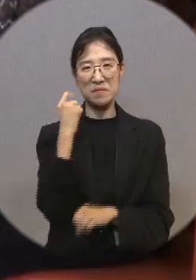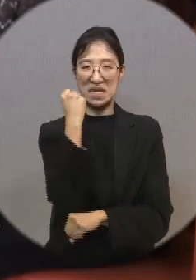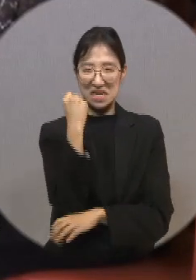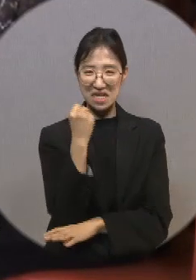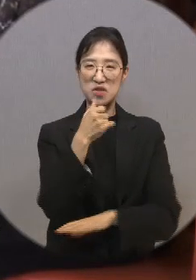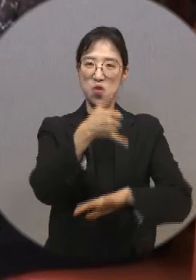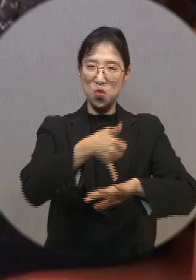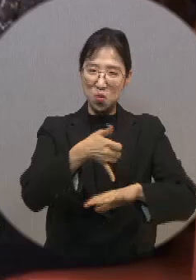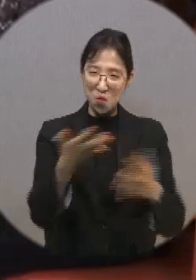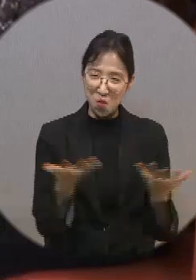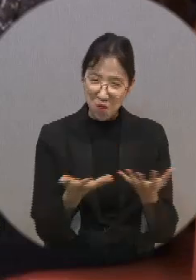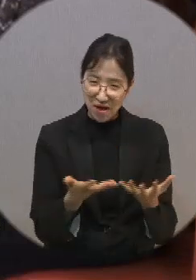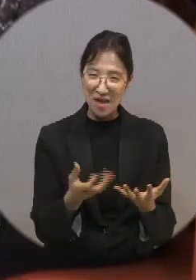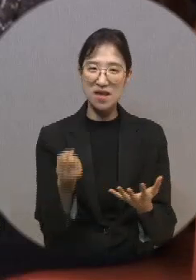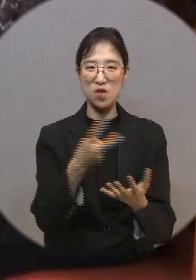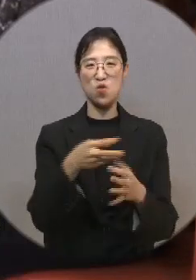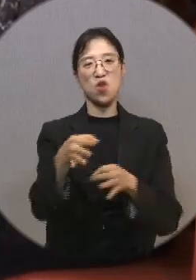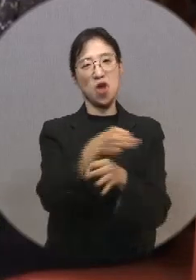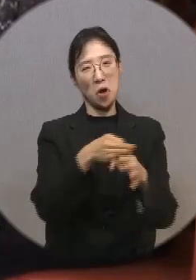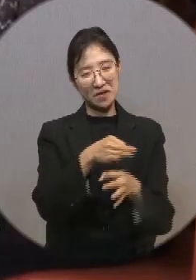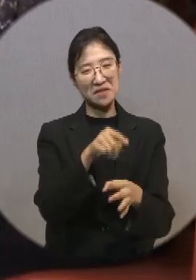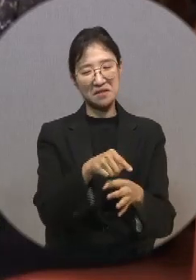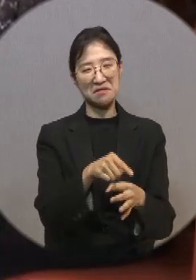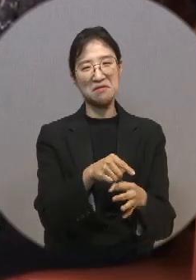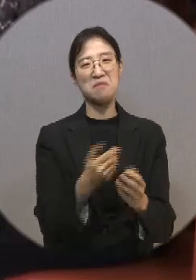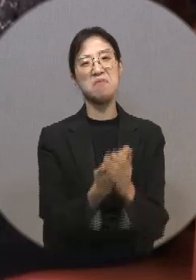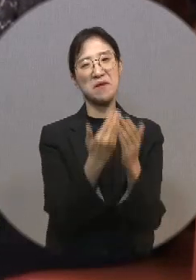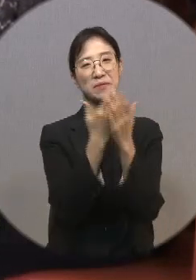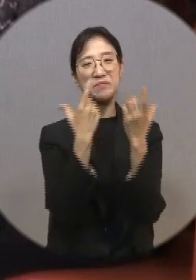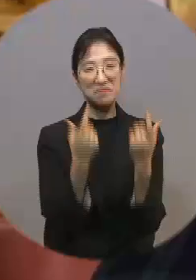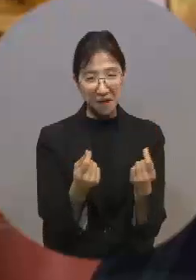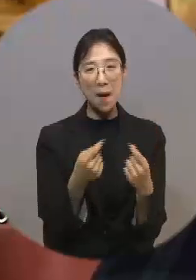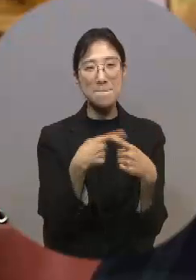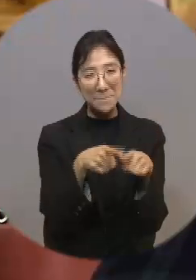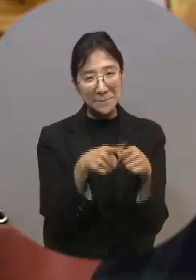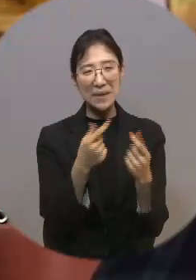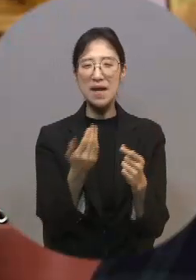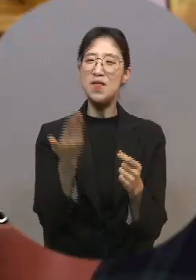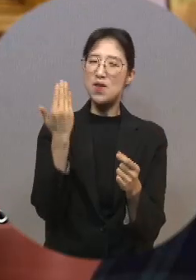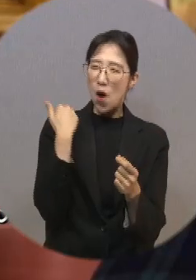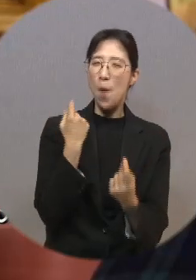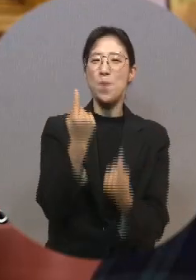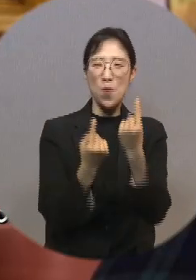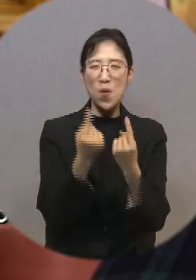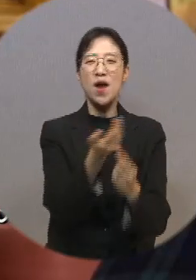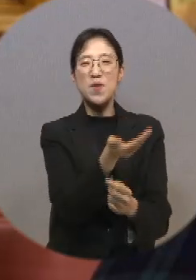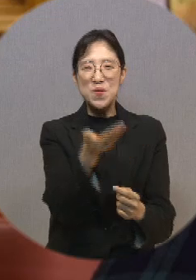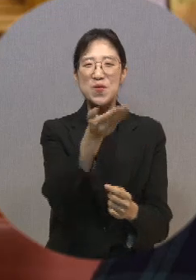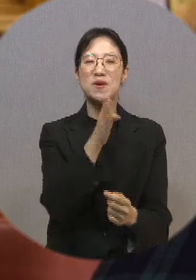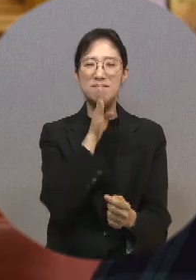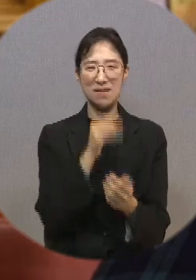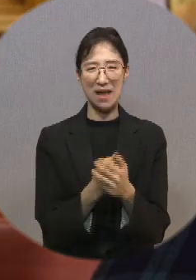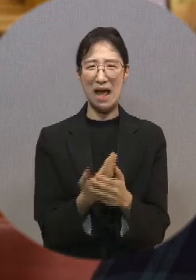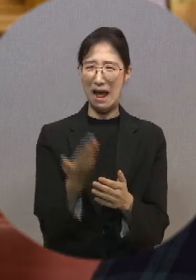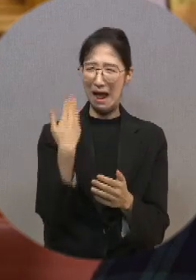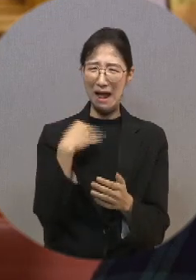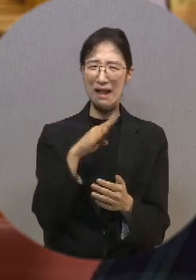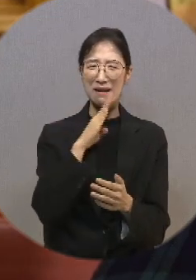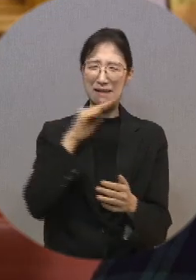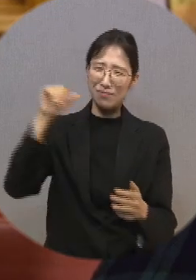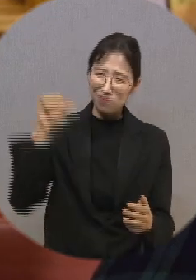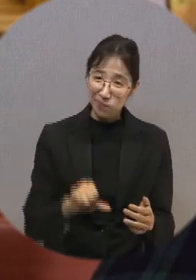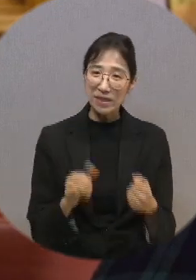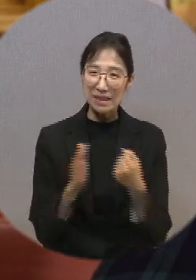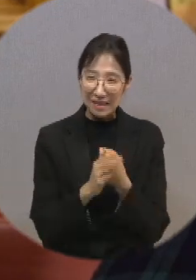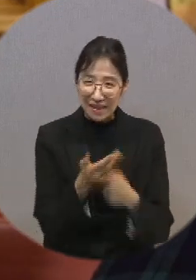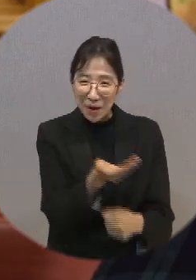기초적인 농업 분야하고 또 경제 분야에 성과가 있다라고 평가할 만큼은 이전보다는 조금 나아진 거죠. 그러니까 이전에 워낙 안 좋았기 워낙 안 때문에 좋았기